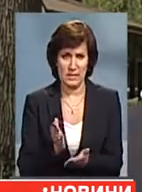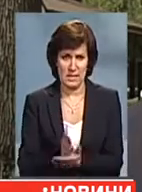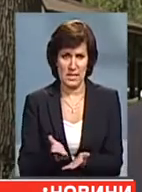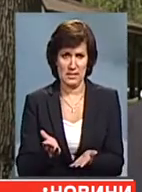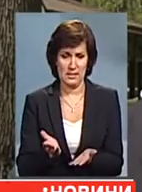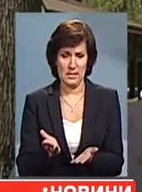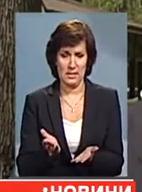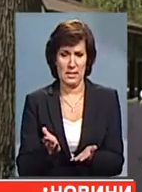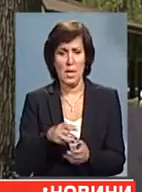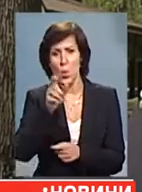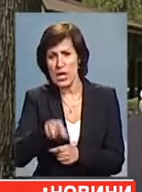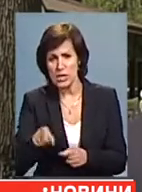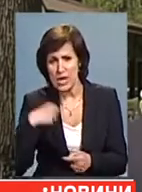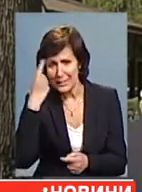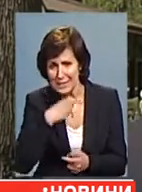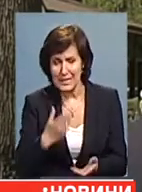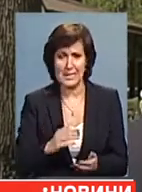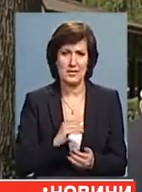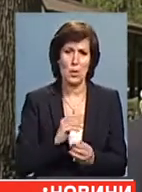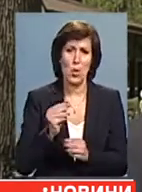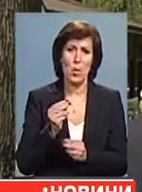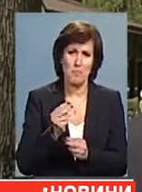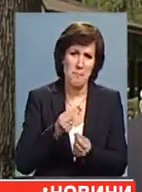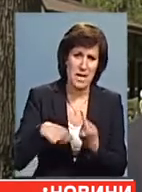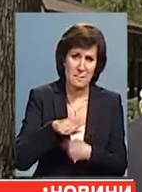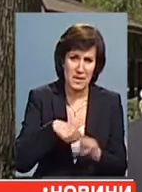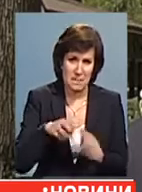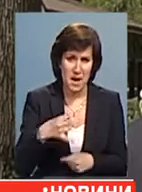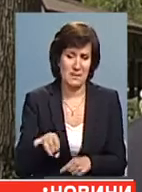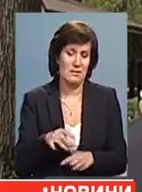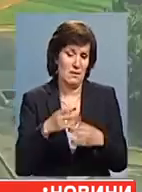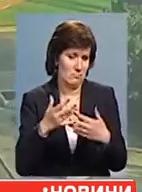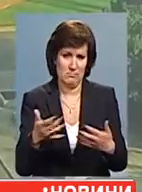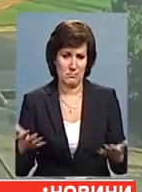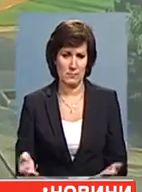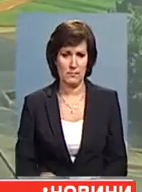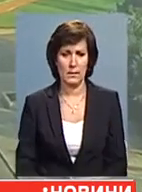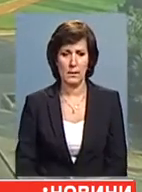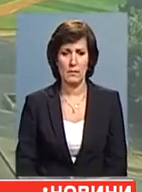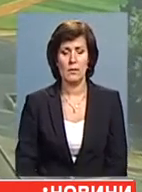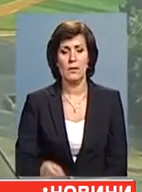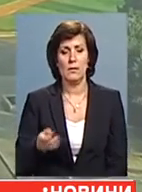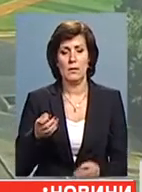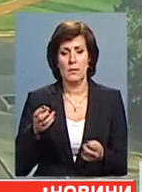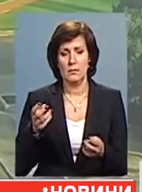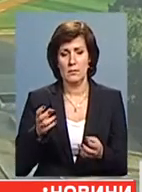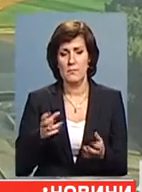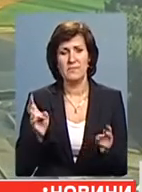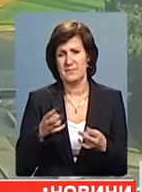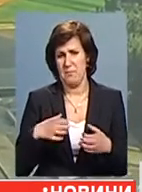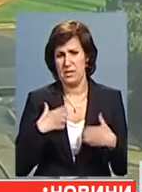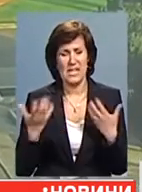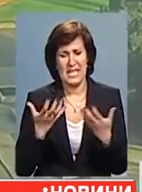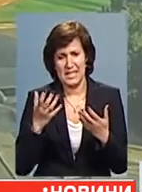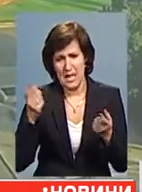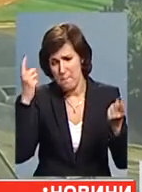как у гражданских лиц, так и у частных предпринимателей, ООО и так далее и тому подобное. Надо переживать по поводу каких-то